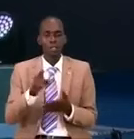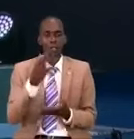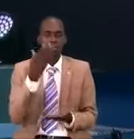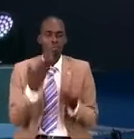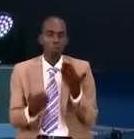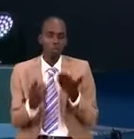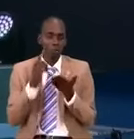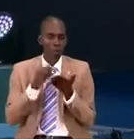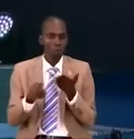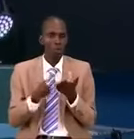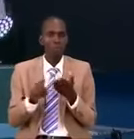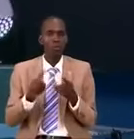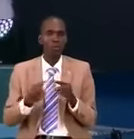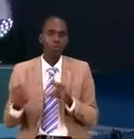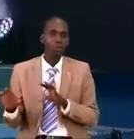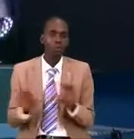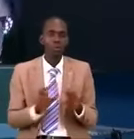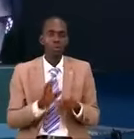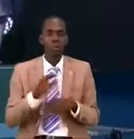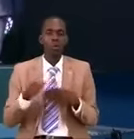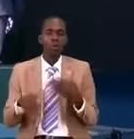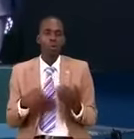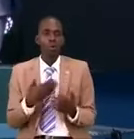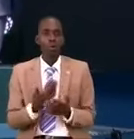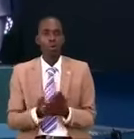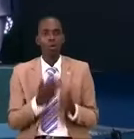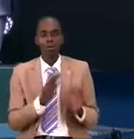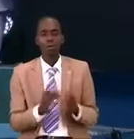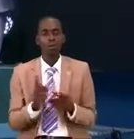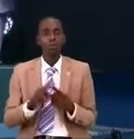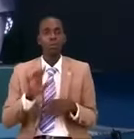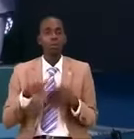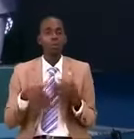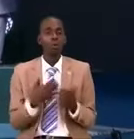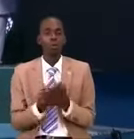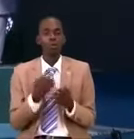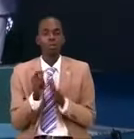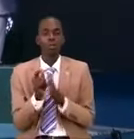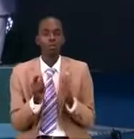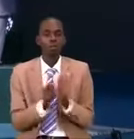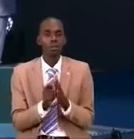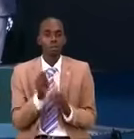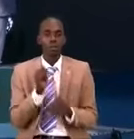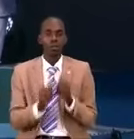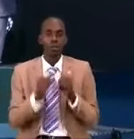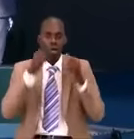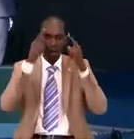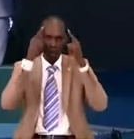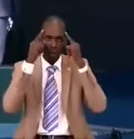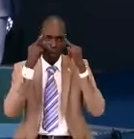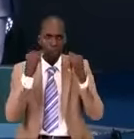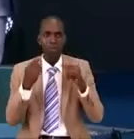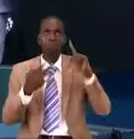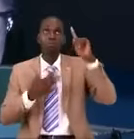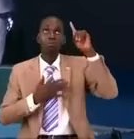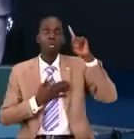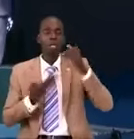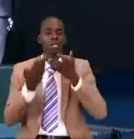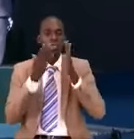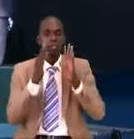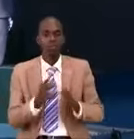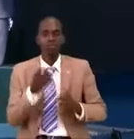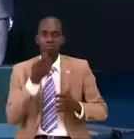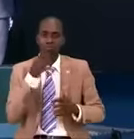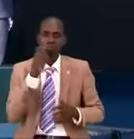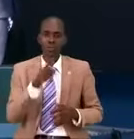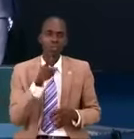seulement et bon courage en agissant fidèlement selon toute la loi que Maurice mon serviteur ta prescrit inflexible